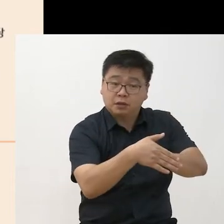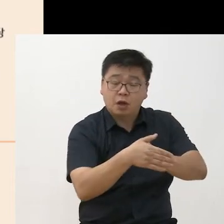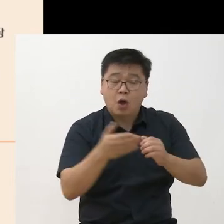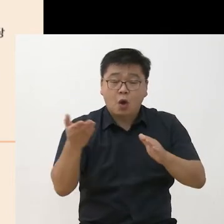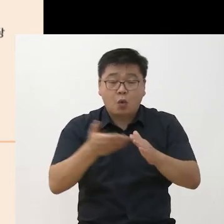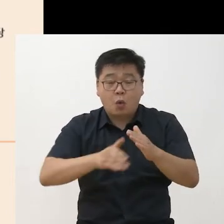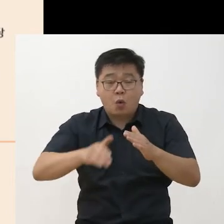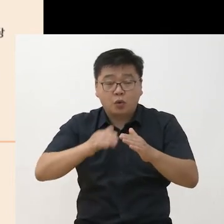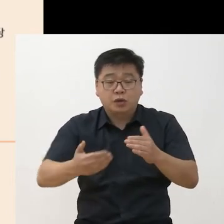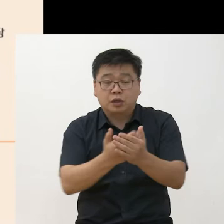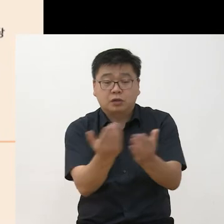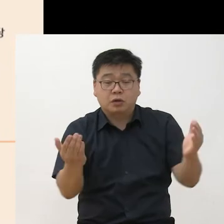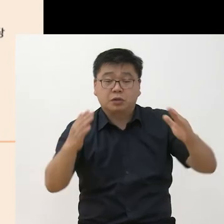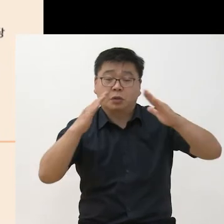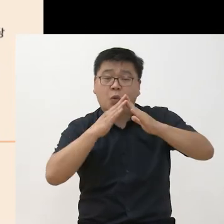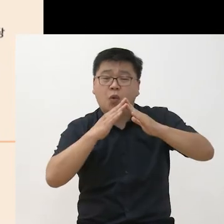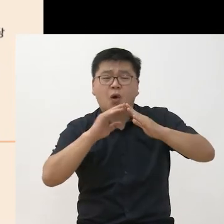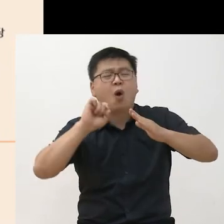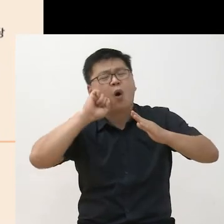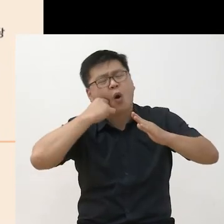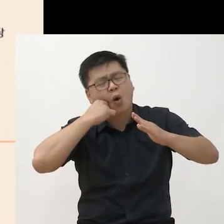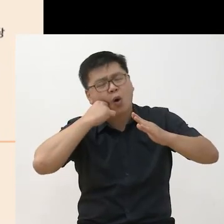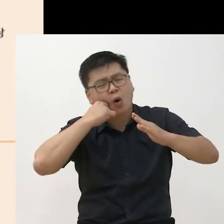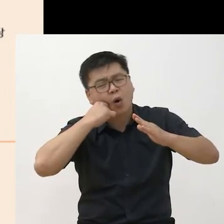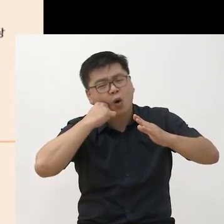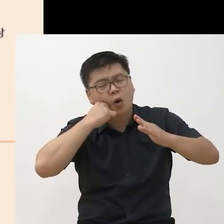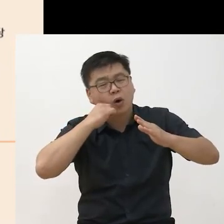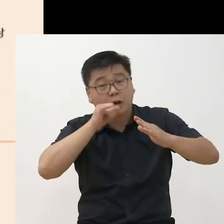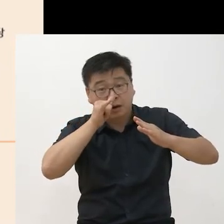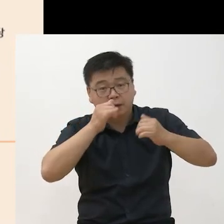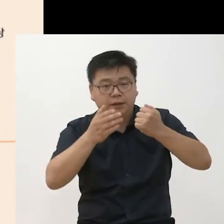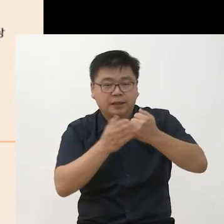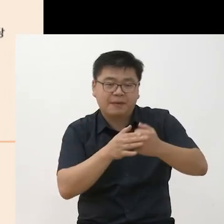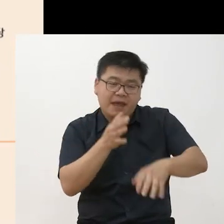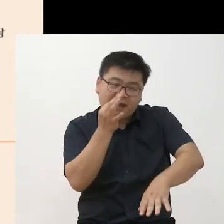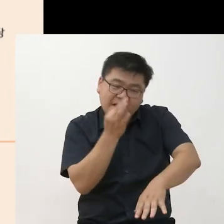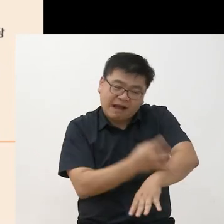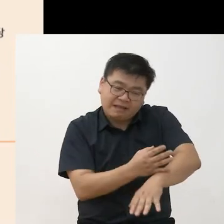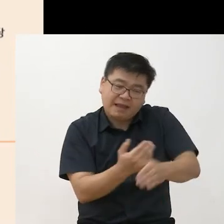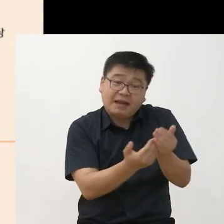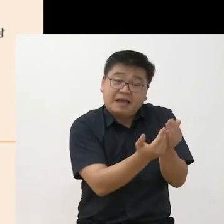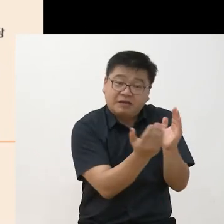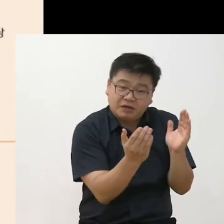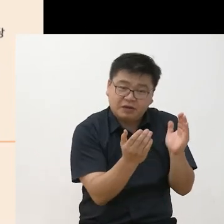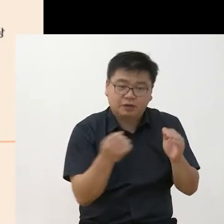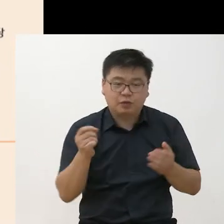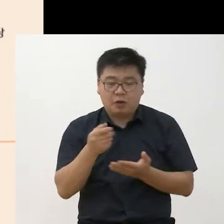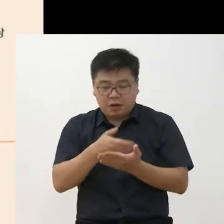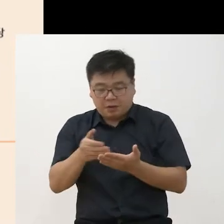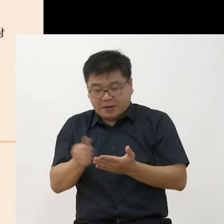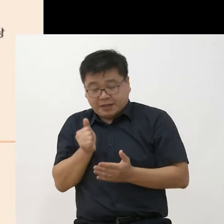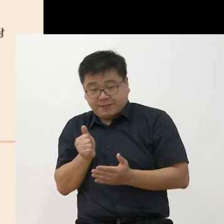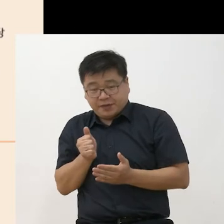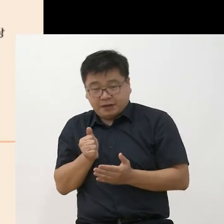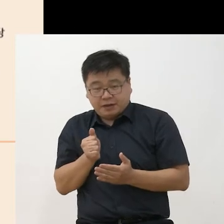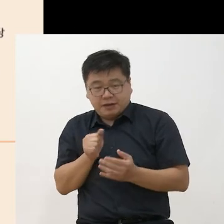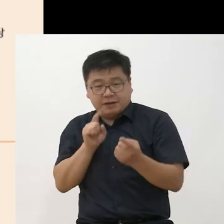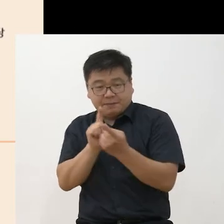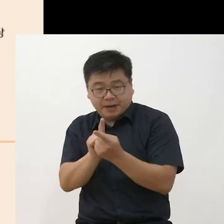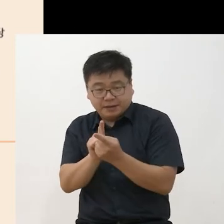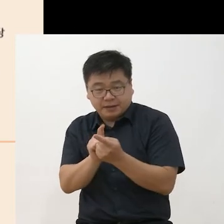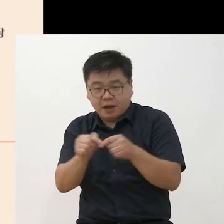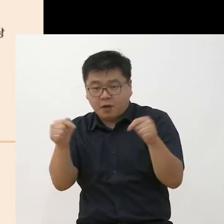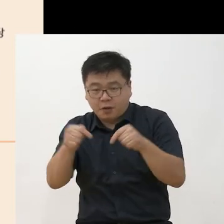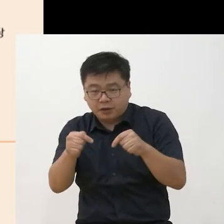전시는 그 시설 여건상 불가능하기 때문에 약식 전시나 작가와의 만남, 대화,